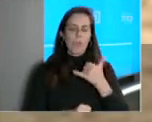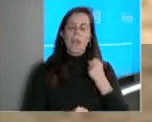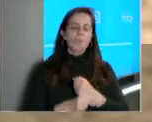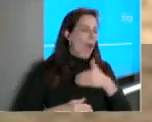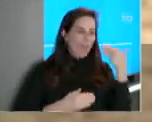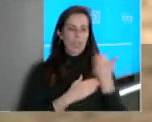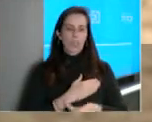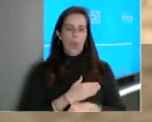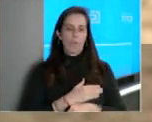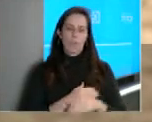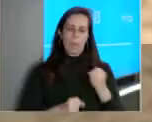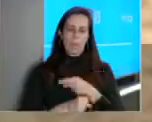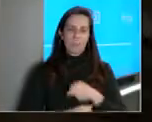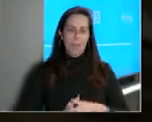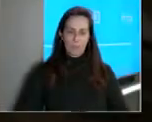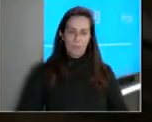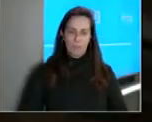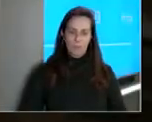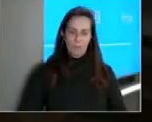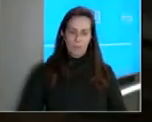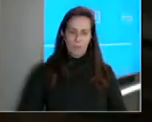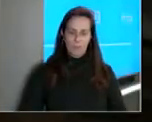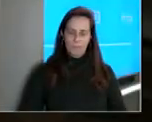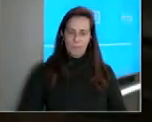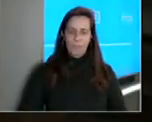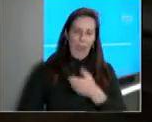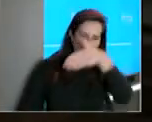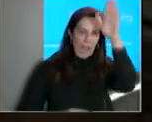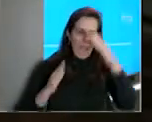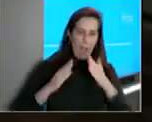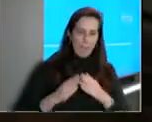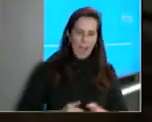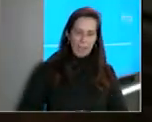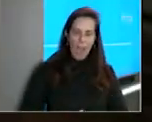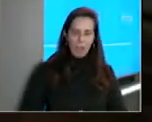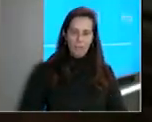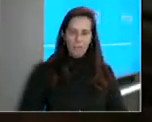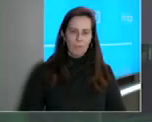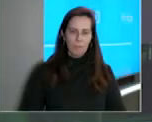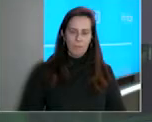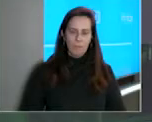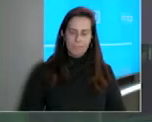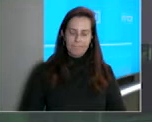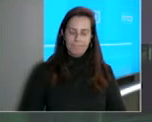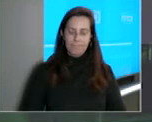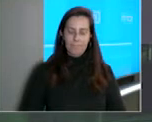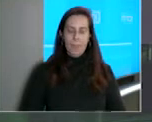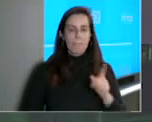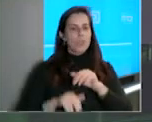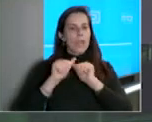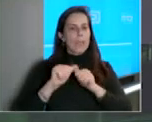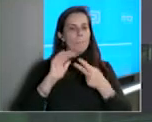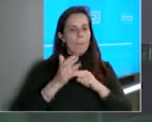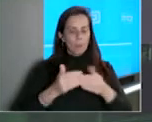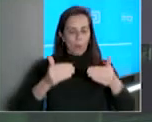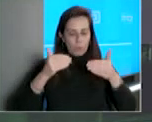תום במשימה הזאת. חבר הכנסת אורי אריאל, אני קורא לך לסדר פעם ראשונה. המצדדים בתוכנית